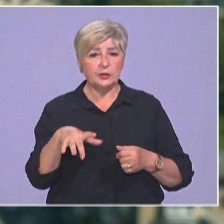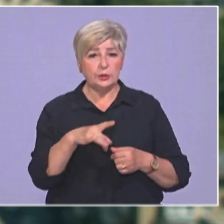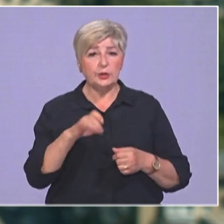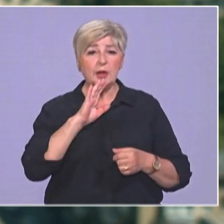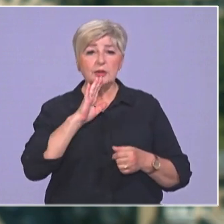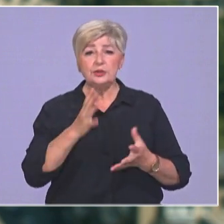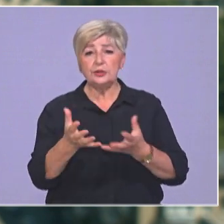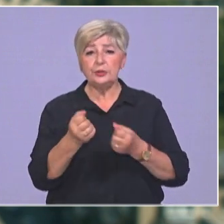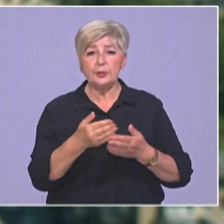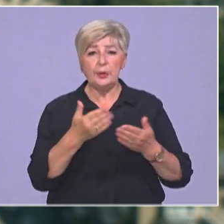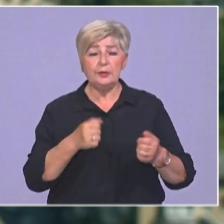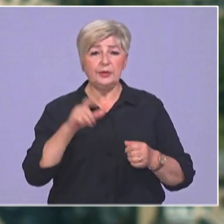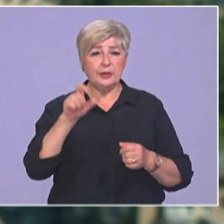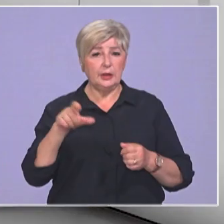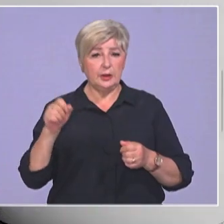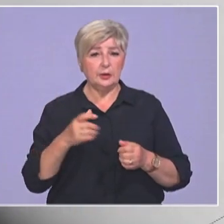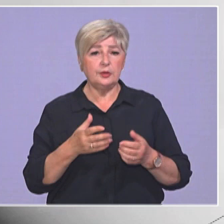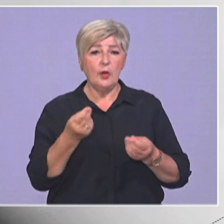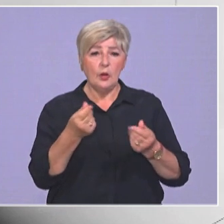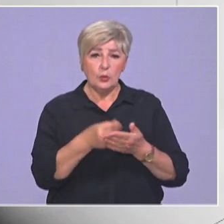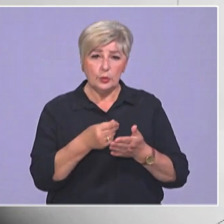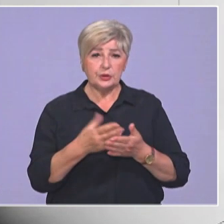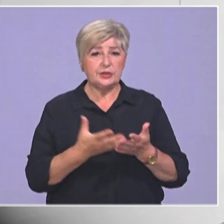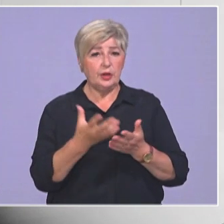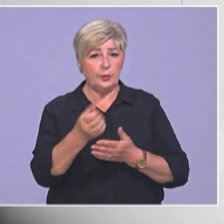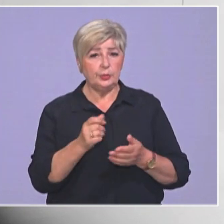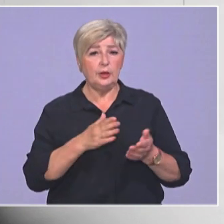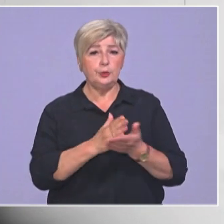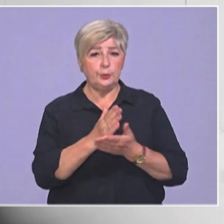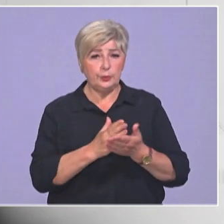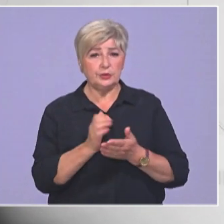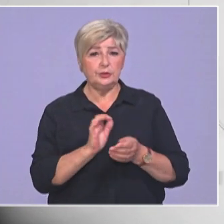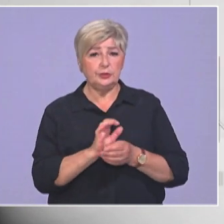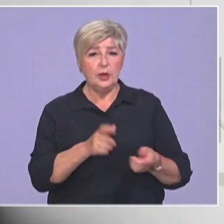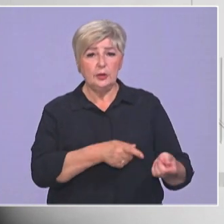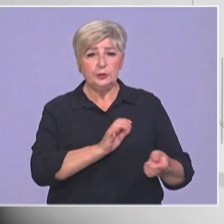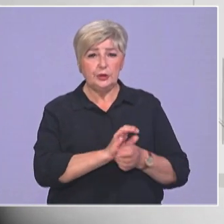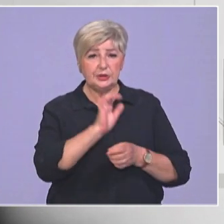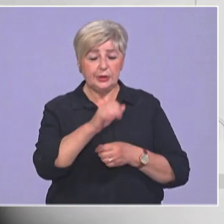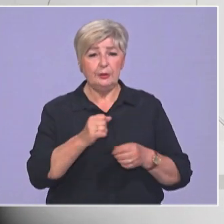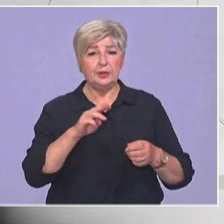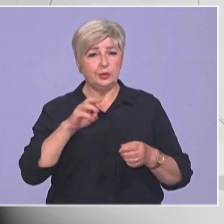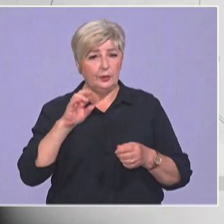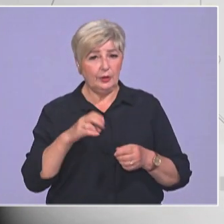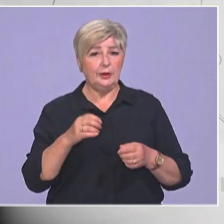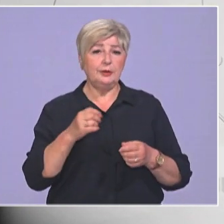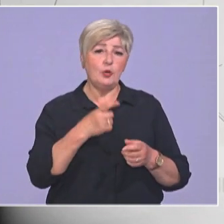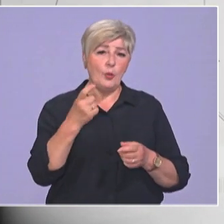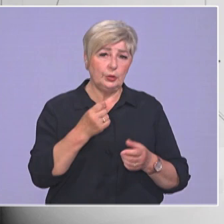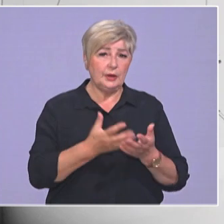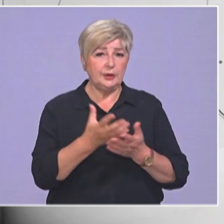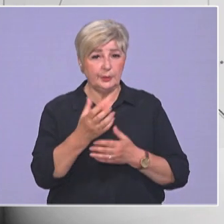отримувала від клієнтів кошти за оплату послуг з доставки товарів і комунальні платежі, але залишала їх собі. У такий